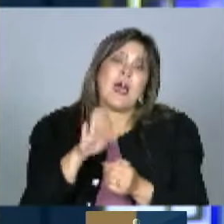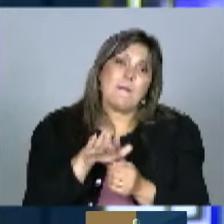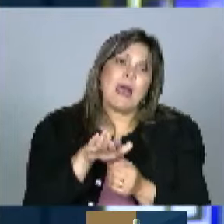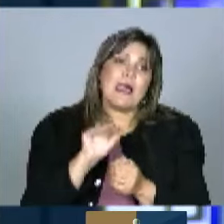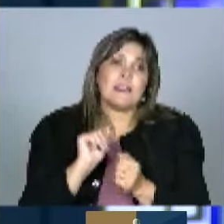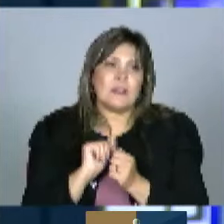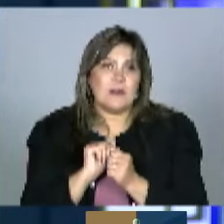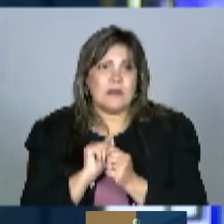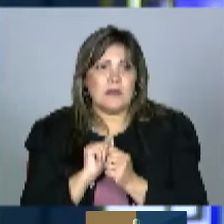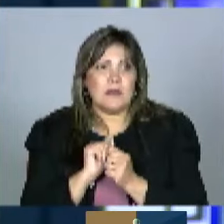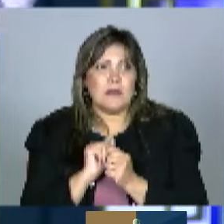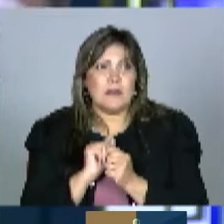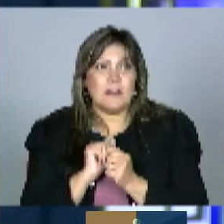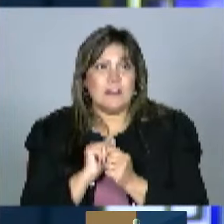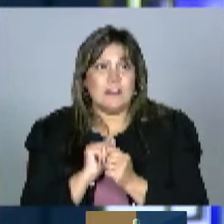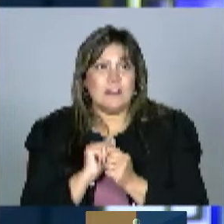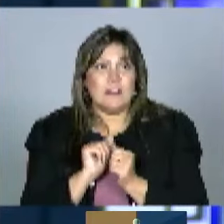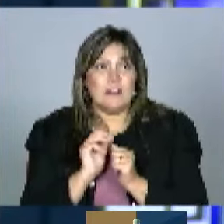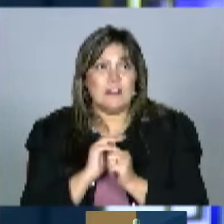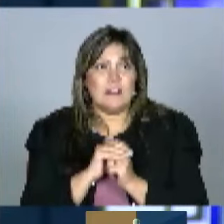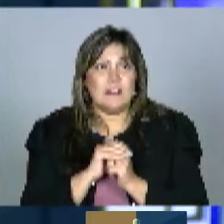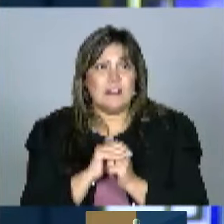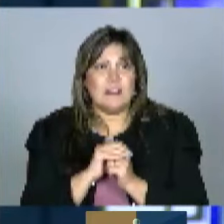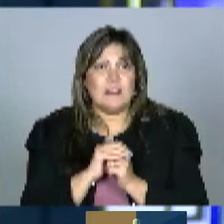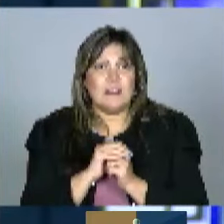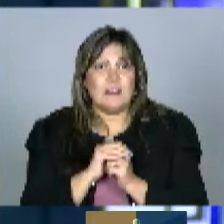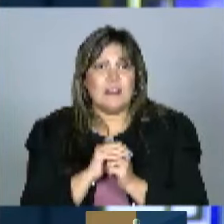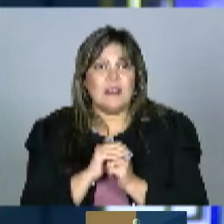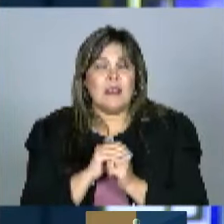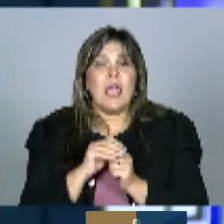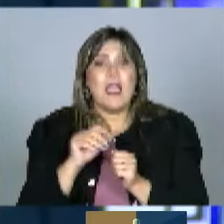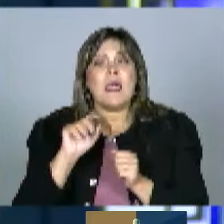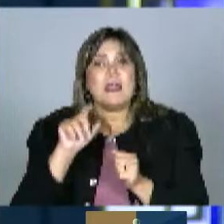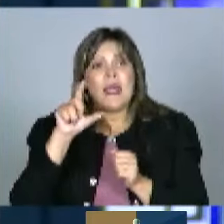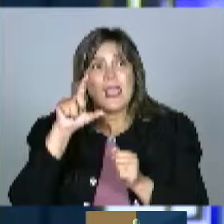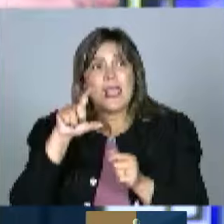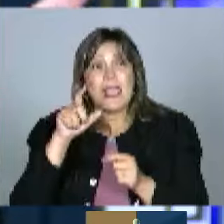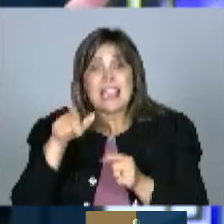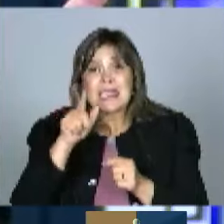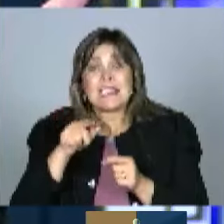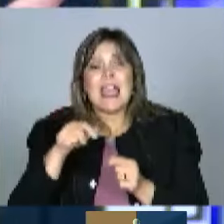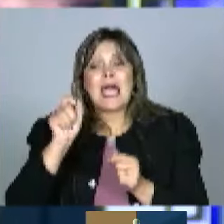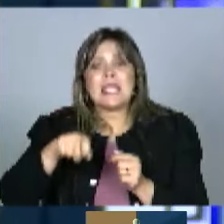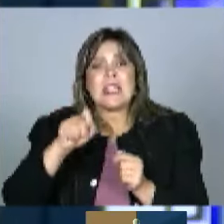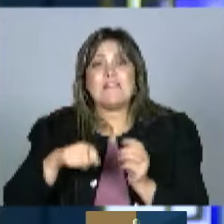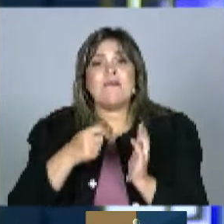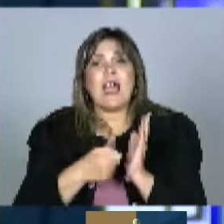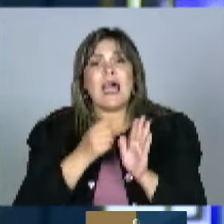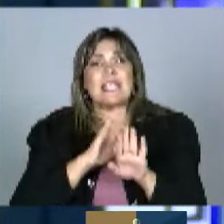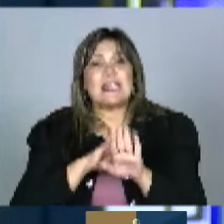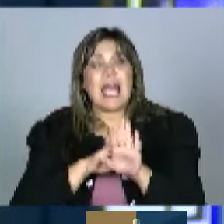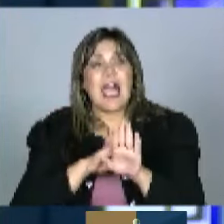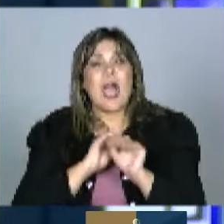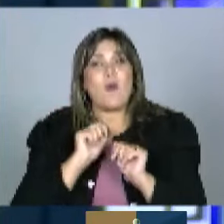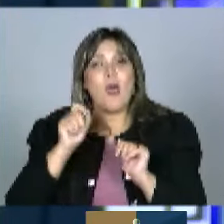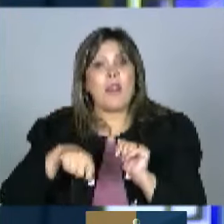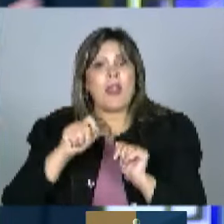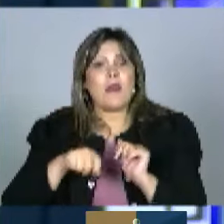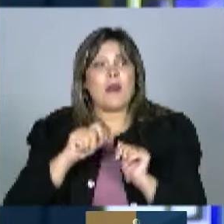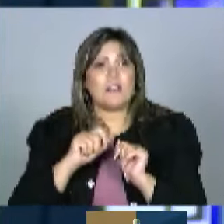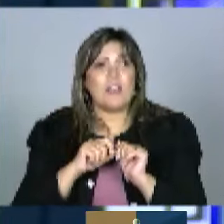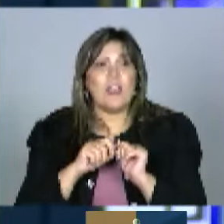عليه يعني مقفوله الى ان يحكم القضاء المدني انت هترفع دعواك في قضاء المدني ومقفوله بدل